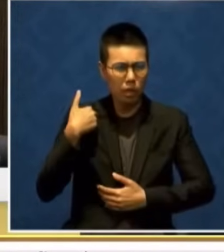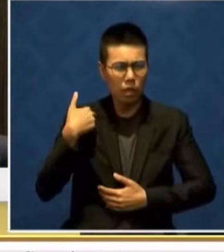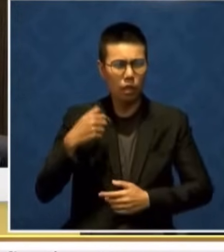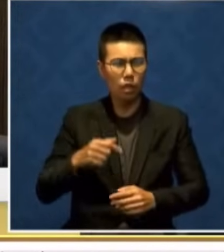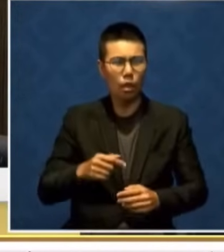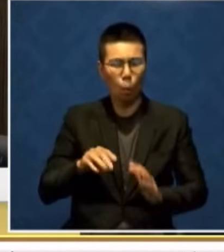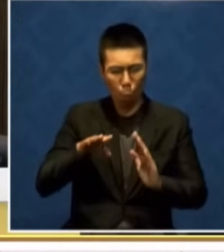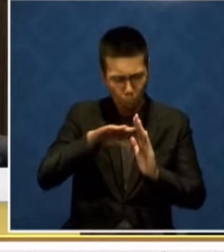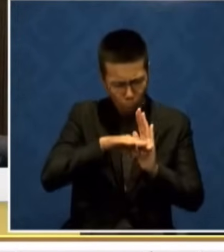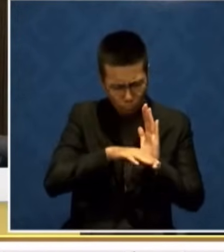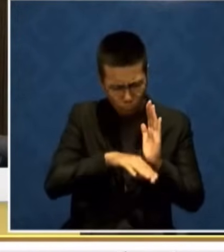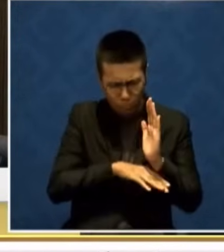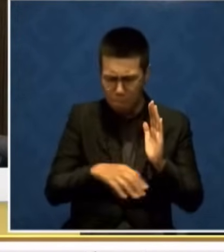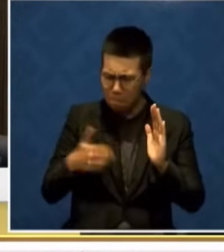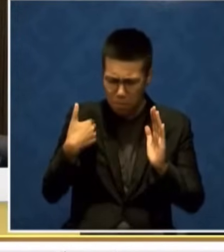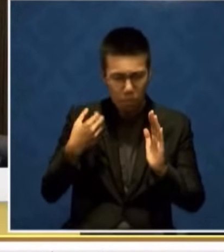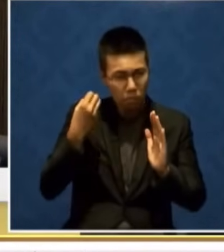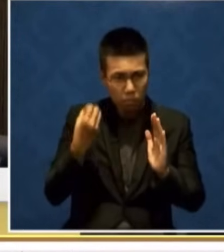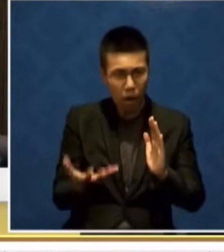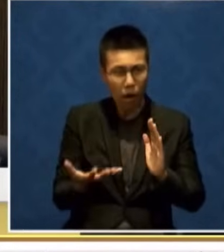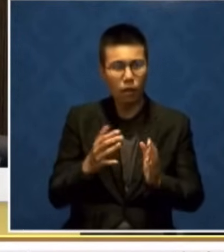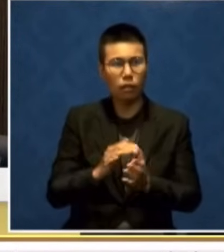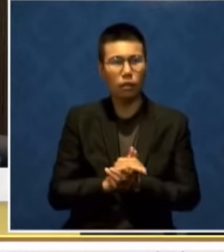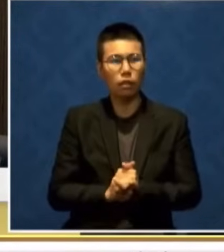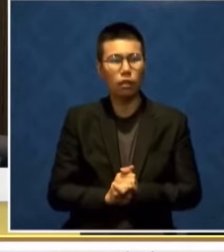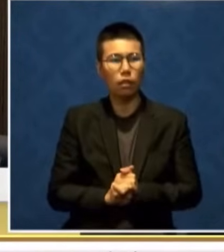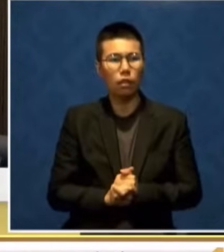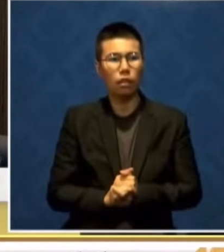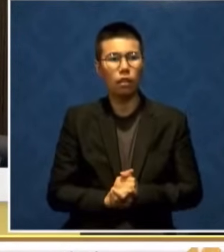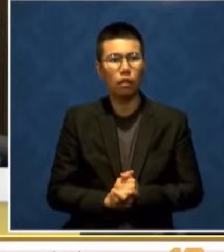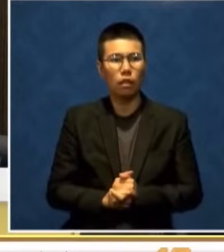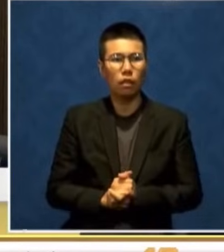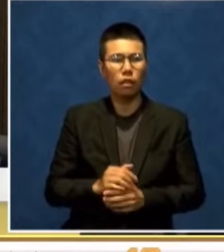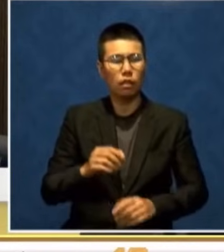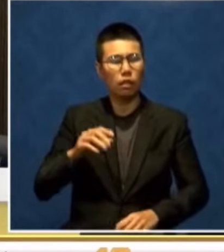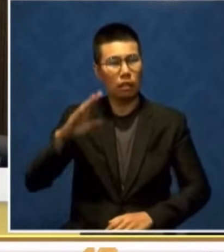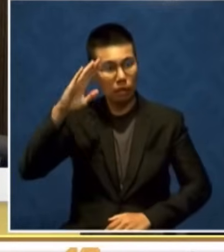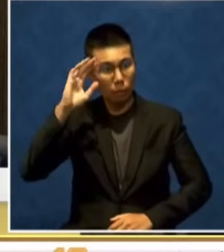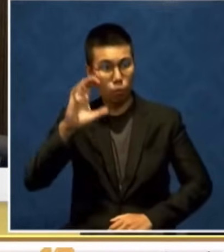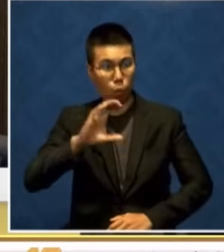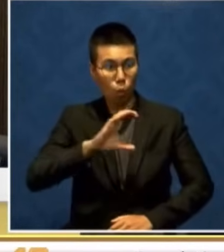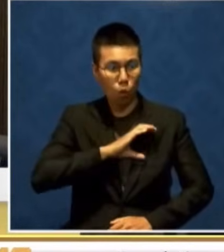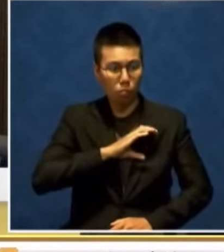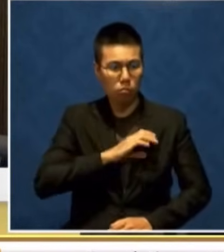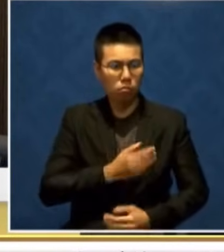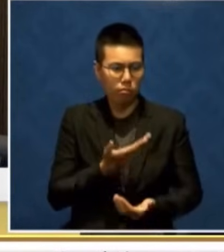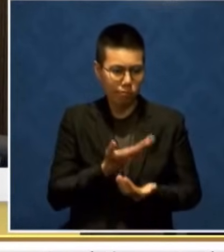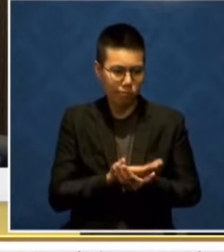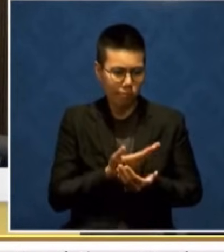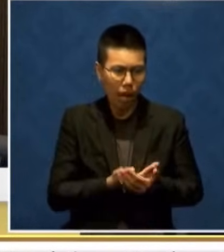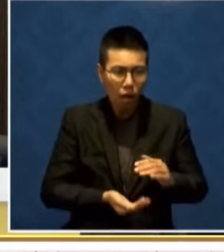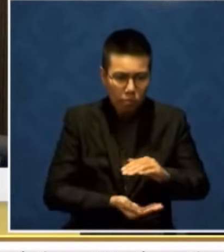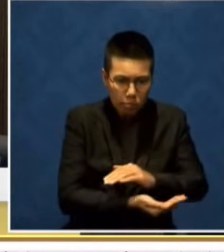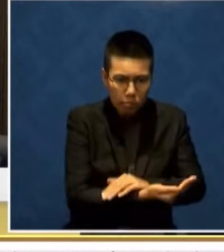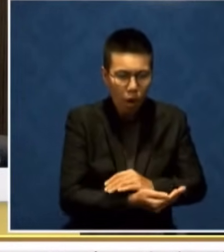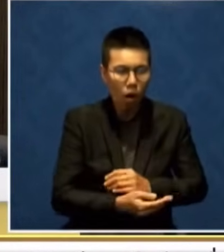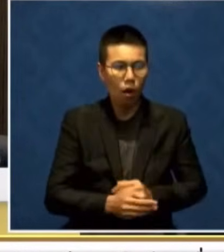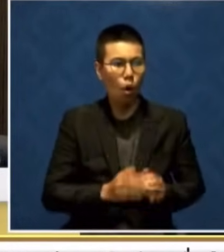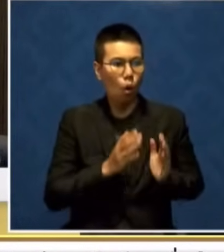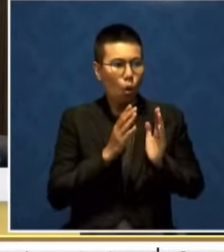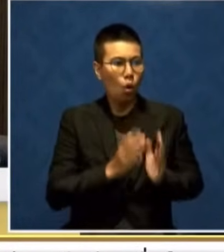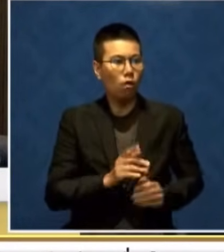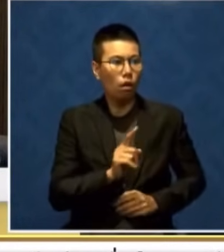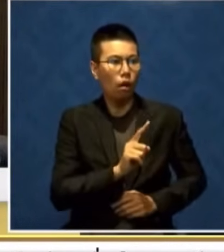ไล่เรียงอีกมากไม่ว่าจะเป็นการที่ตำรวจเข้าไปรีดไถนักท่องเที่ยวไต้หวัน